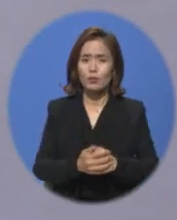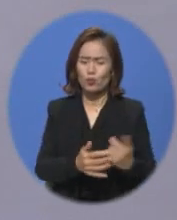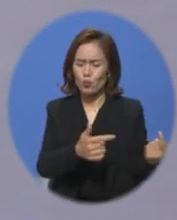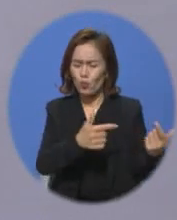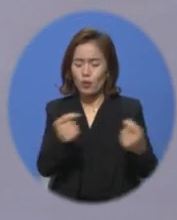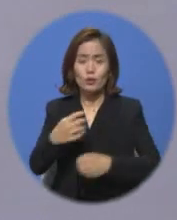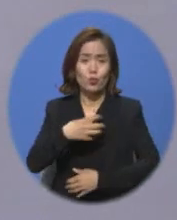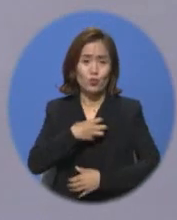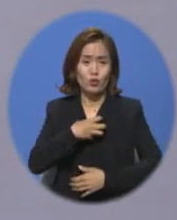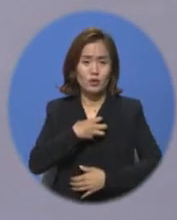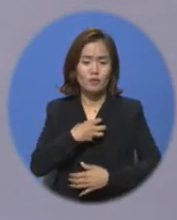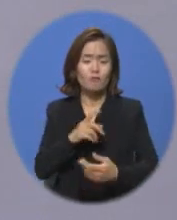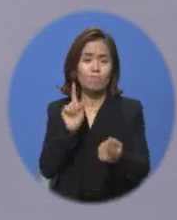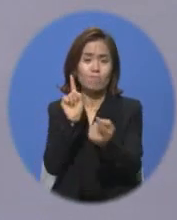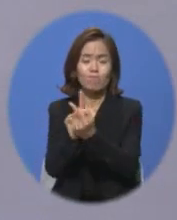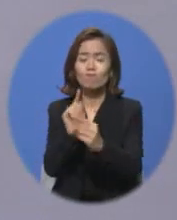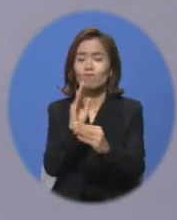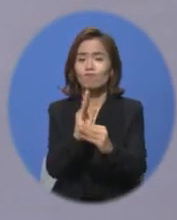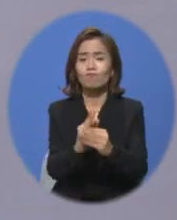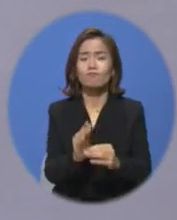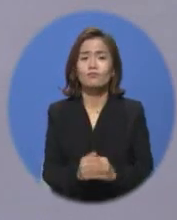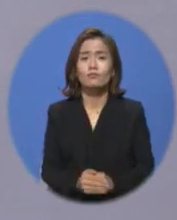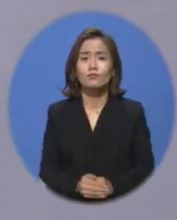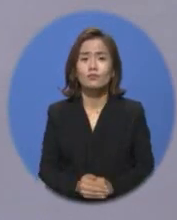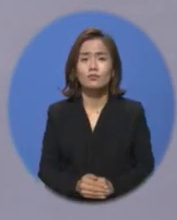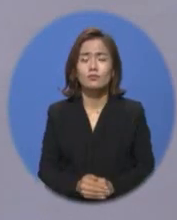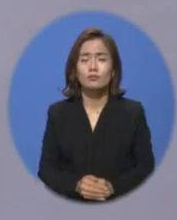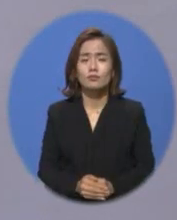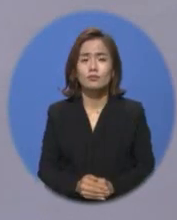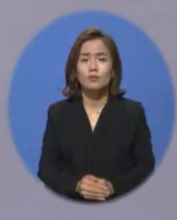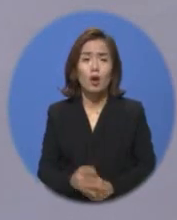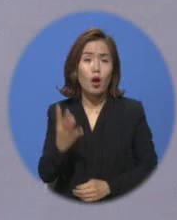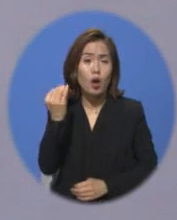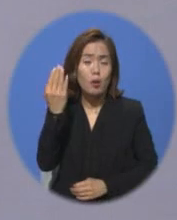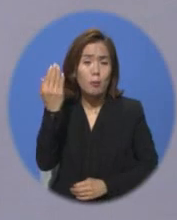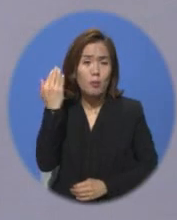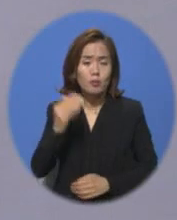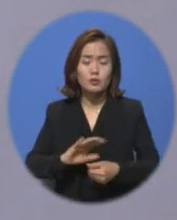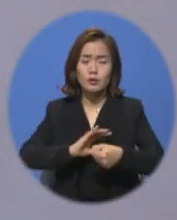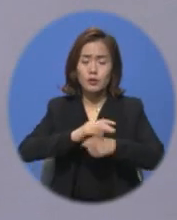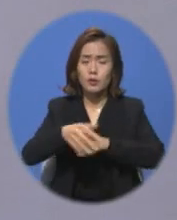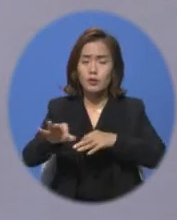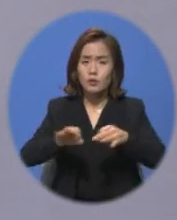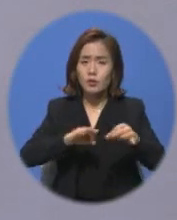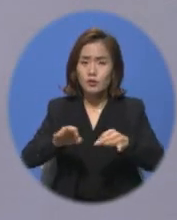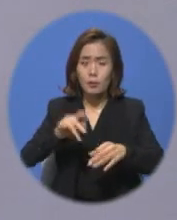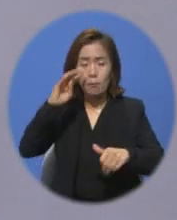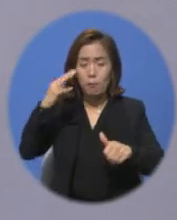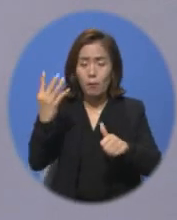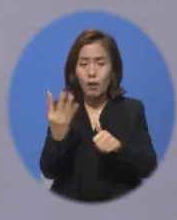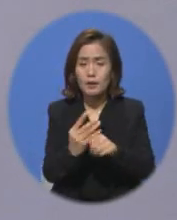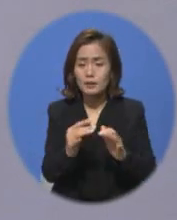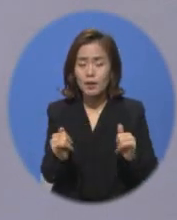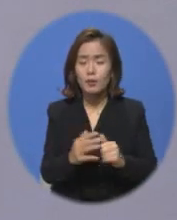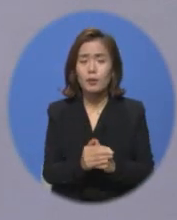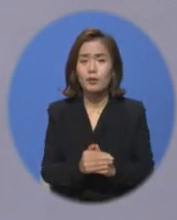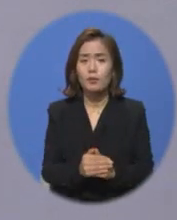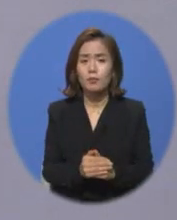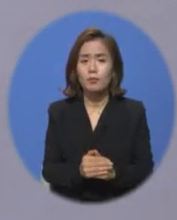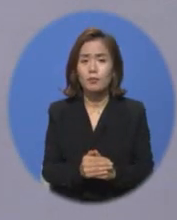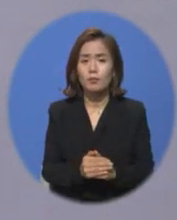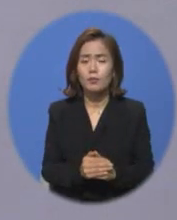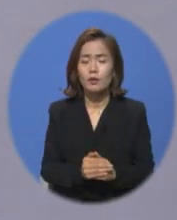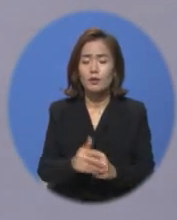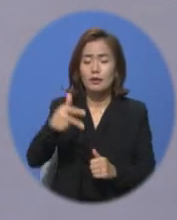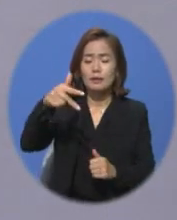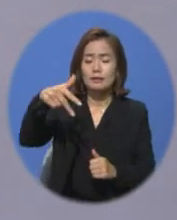인 위기로다가오고있습니다.며칠 전,세계적으로유명한경제학자가있었습니다. 케임브리지대학교의하준창교수